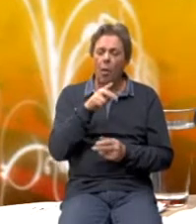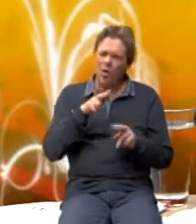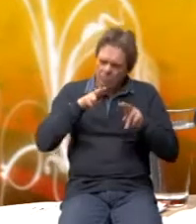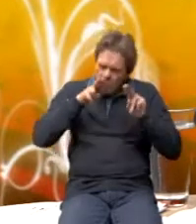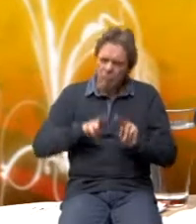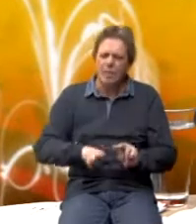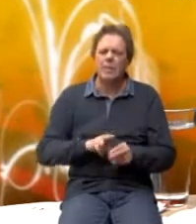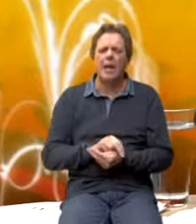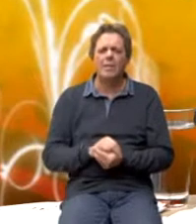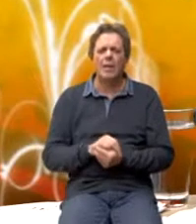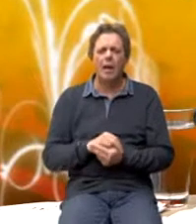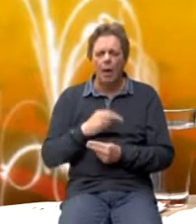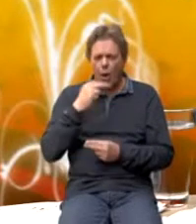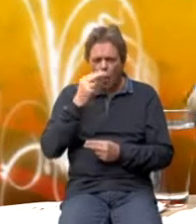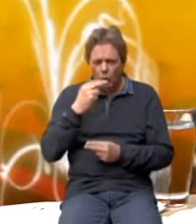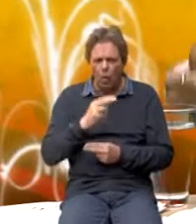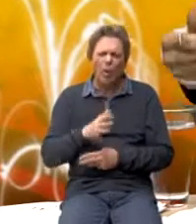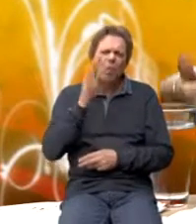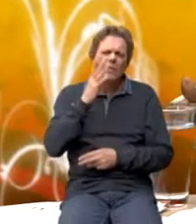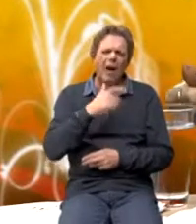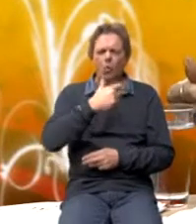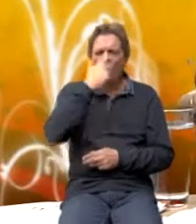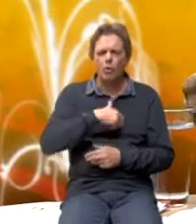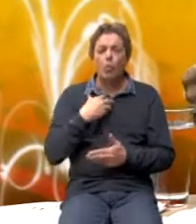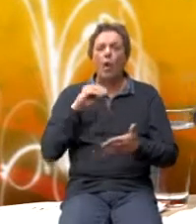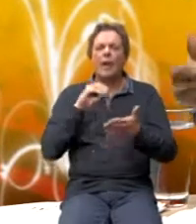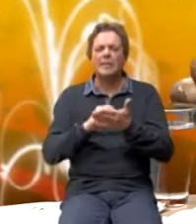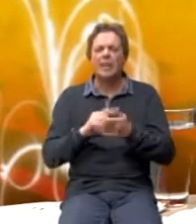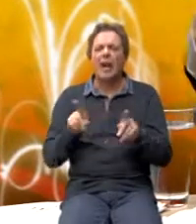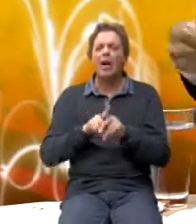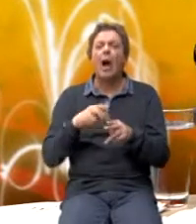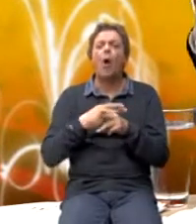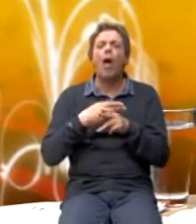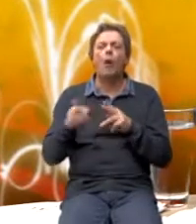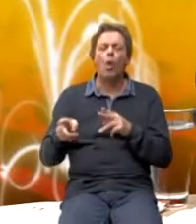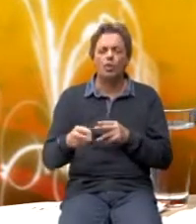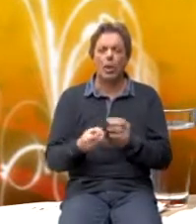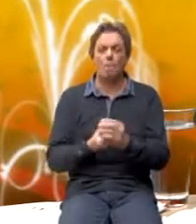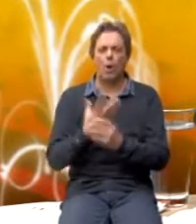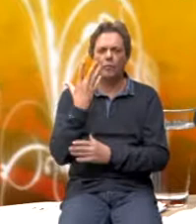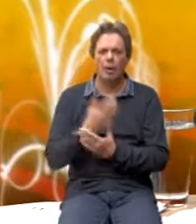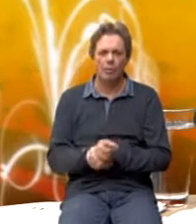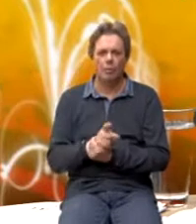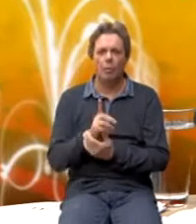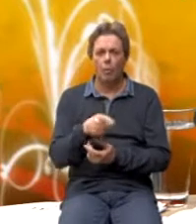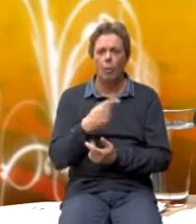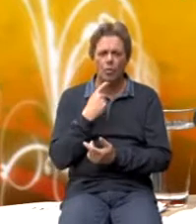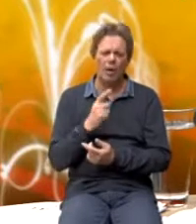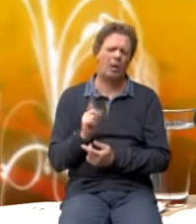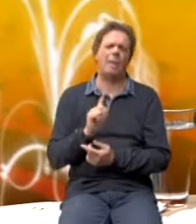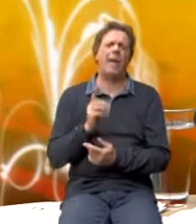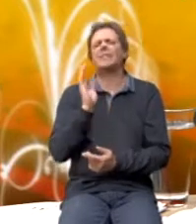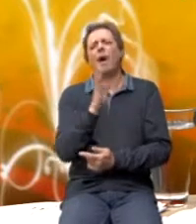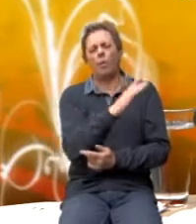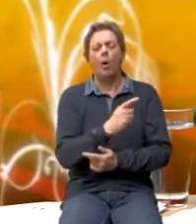zaista kontroliraju svaku osobu koja je registrirana kao ekološki ili organski proizvođač. Oni su rekli, pa ne baš